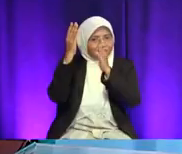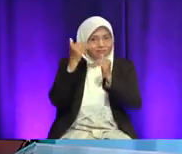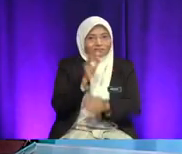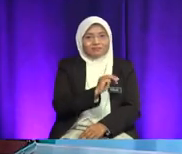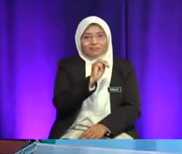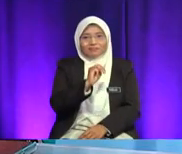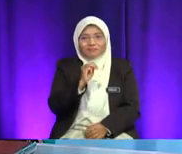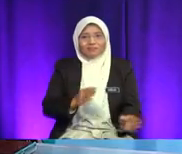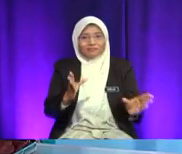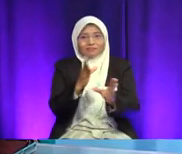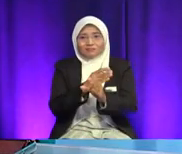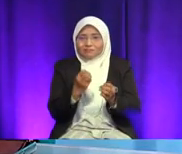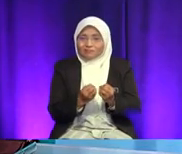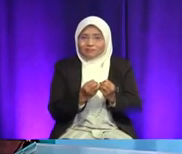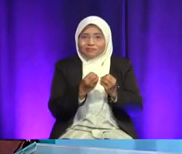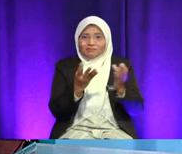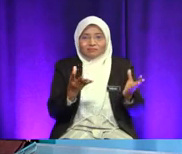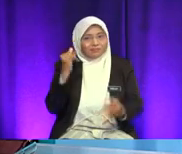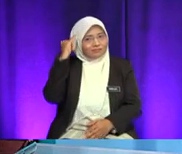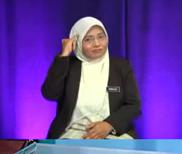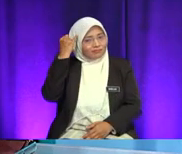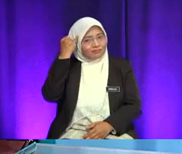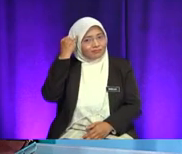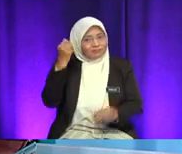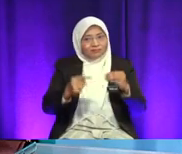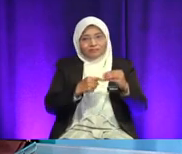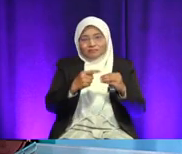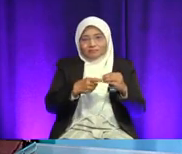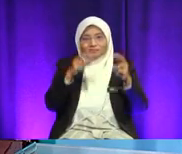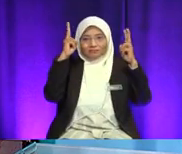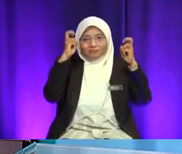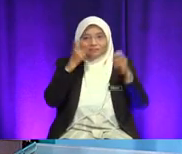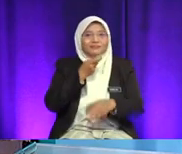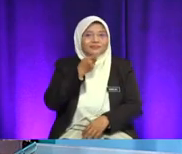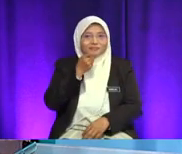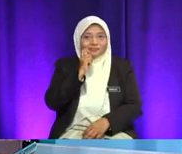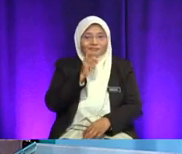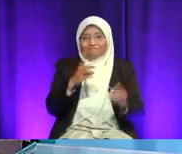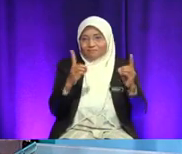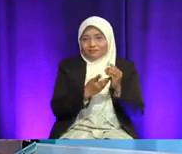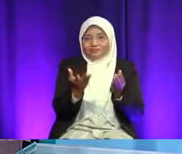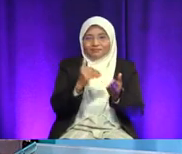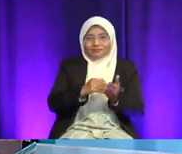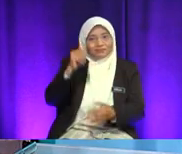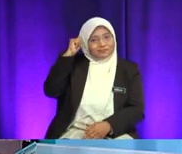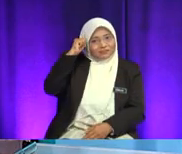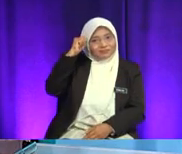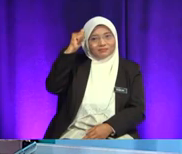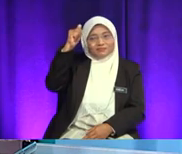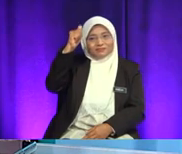juga mendapat berbagai ilmu dalam topik kita pada hari ini sehingga itu jumpa lagi Assalamualaikum terus setiap bersama